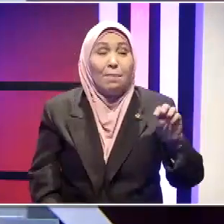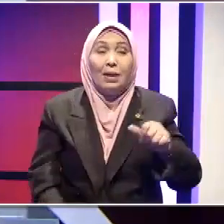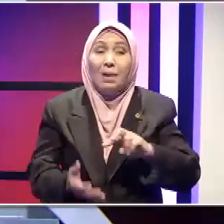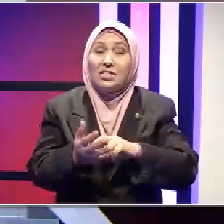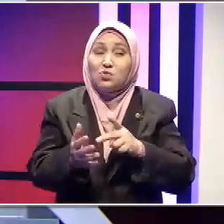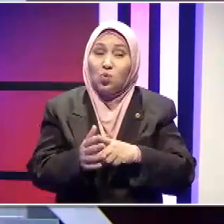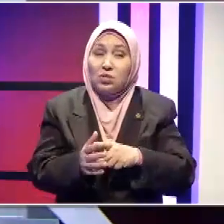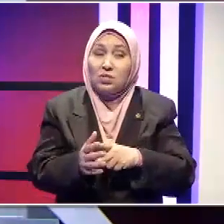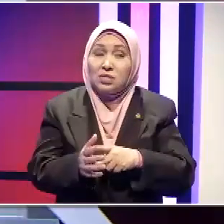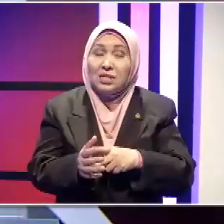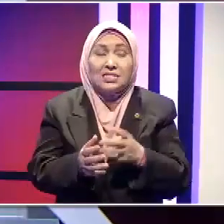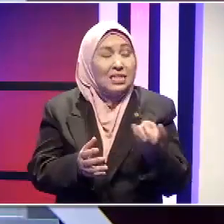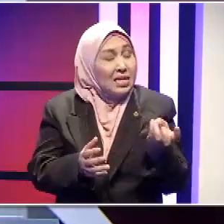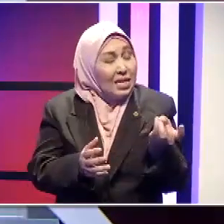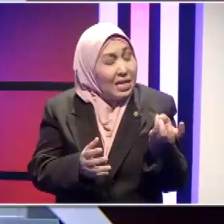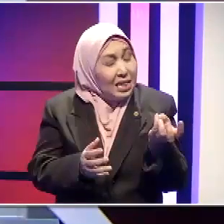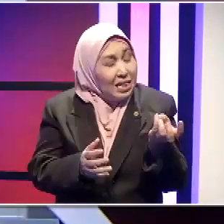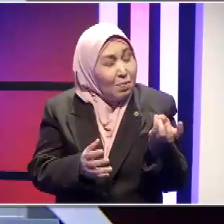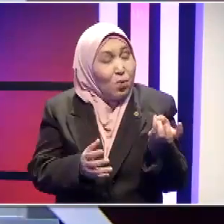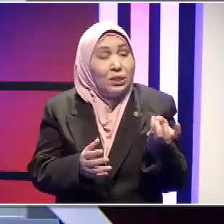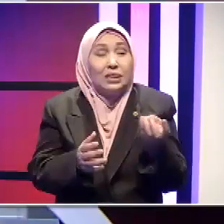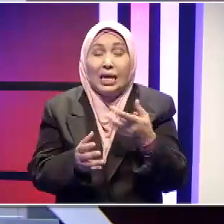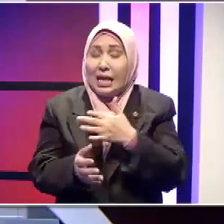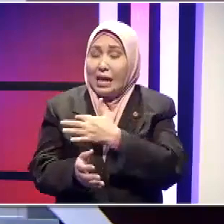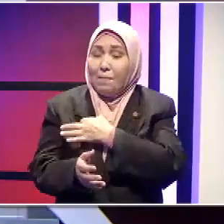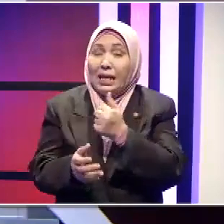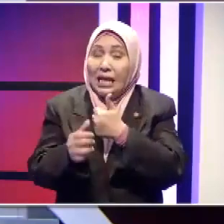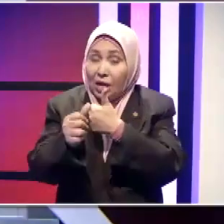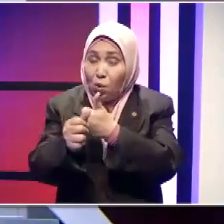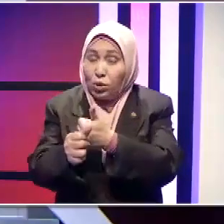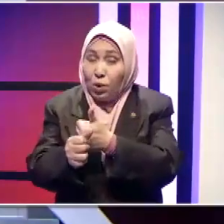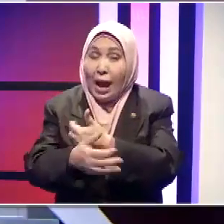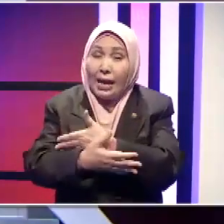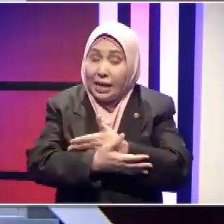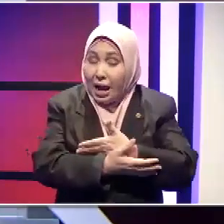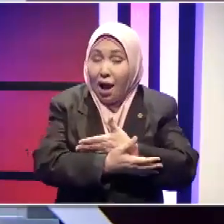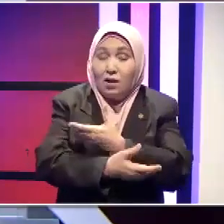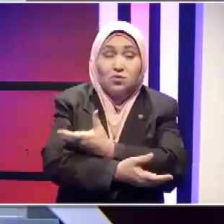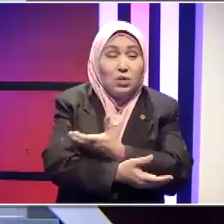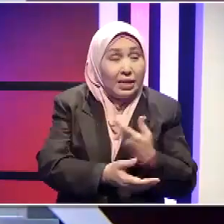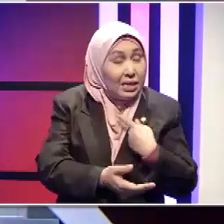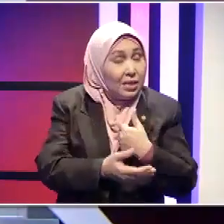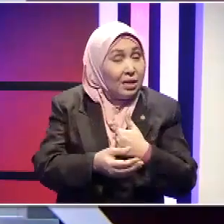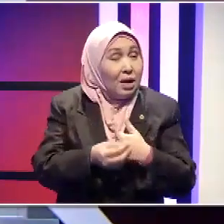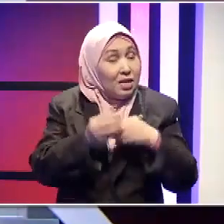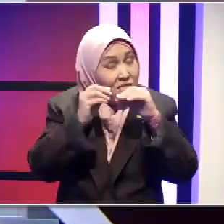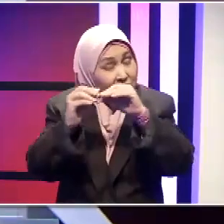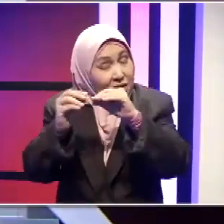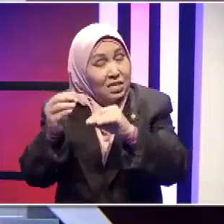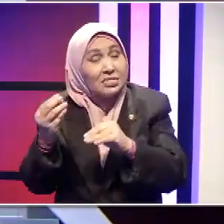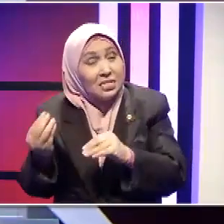Ilham sedikitpun tak gitu ya sedikit keimanan yang diikuti oleh anak Surya kita itu aja ajak diskusi